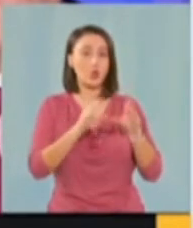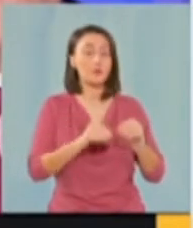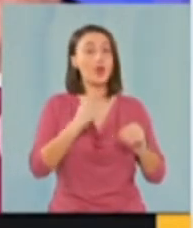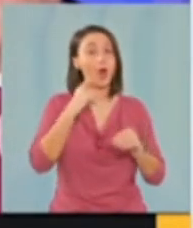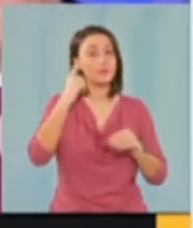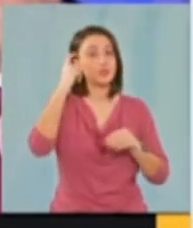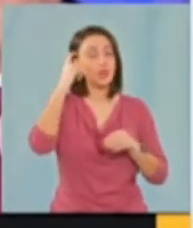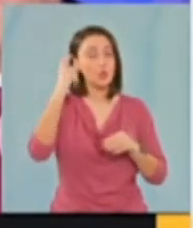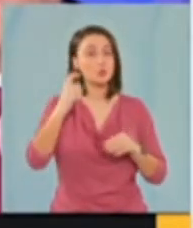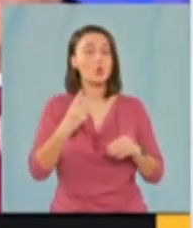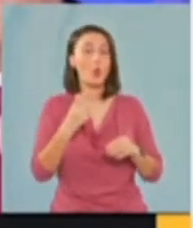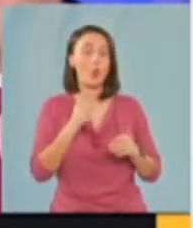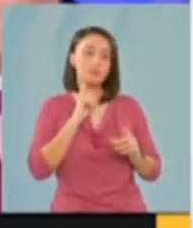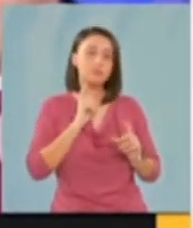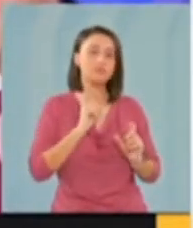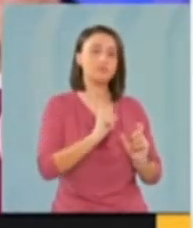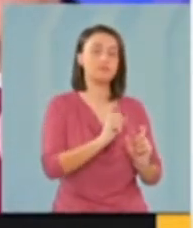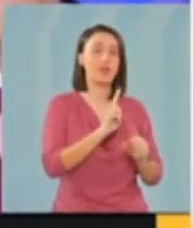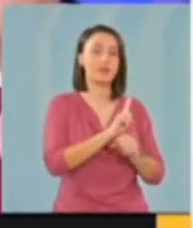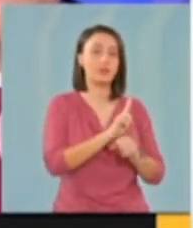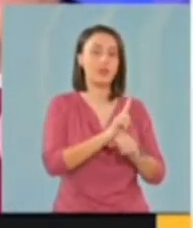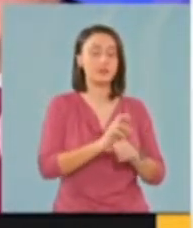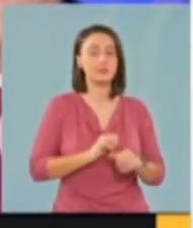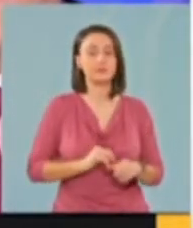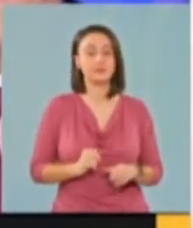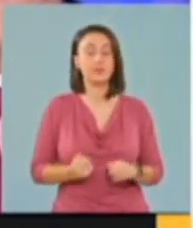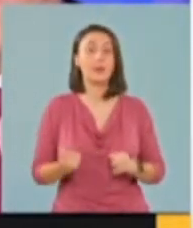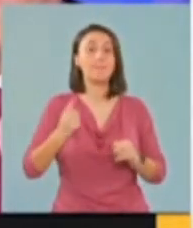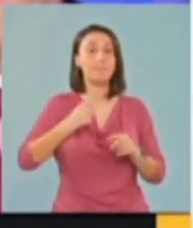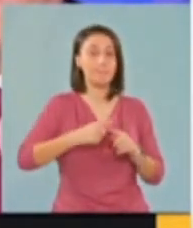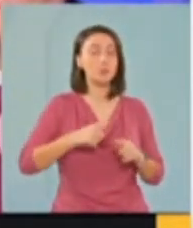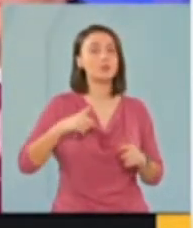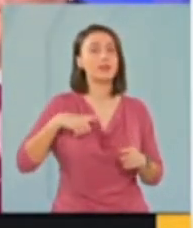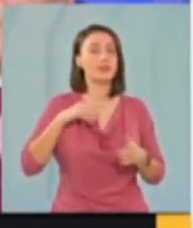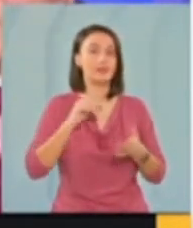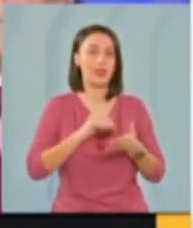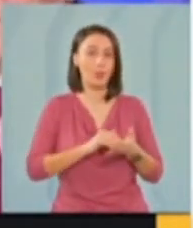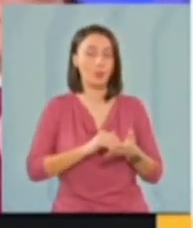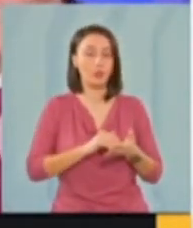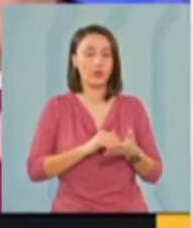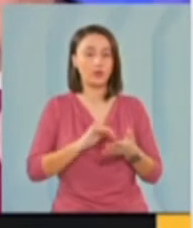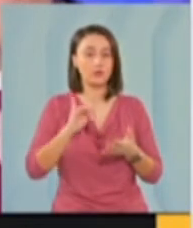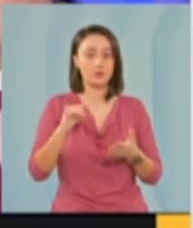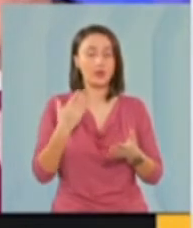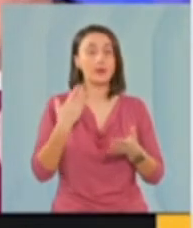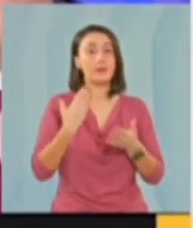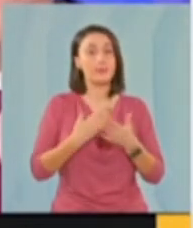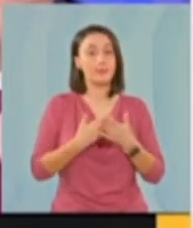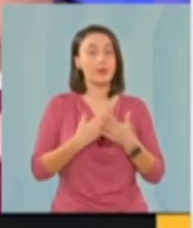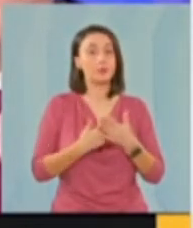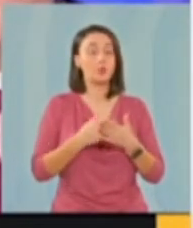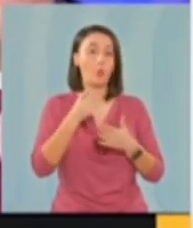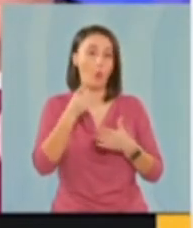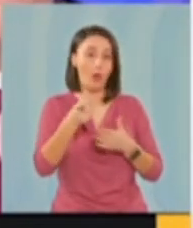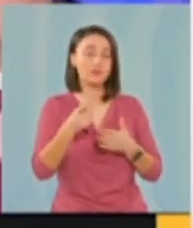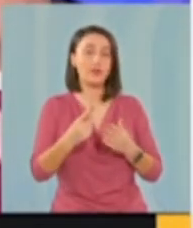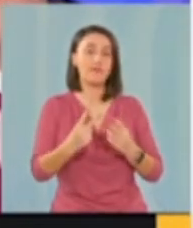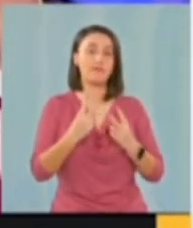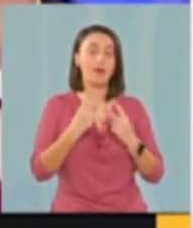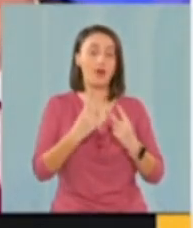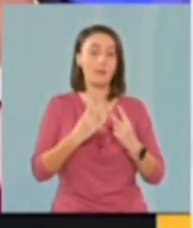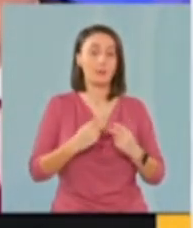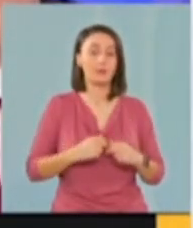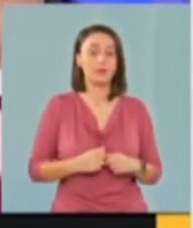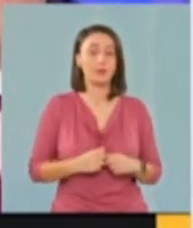am considerat că o precauție în plus este necesară și pe seama